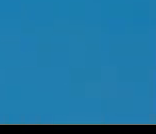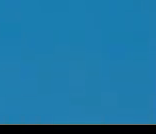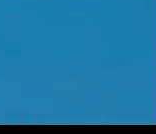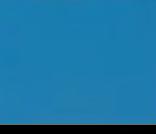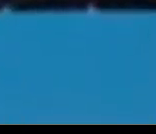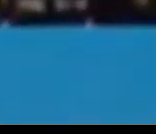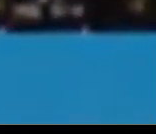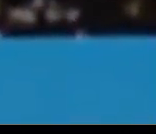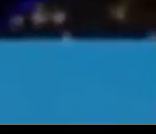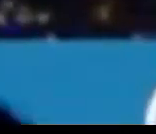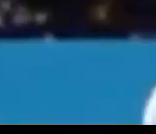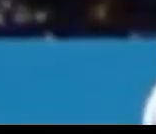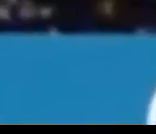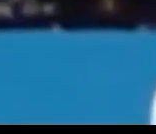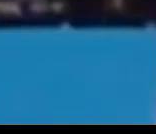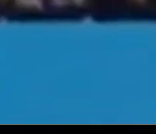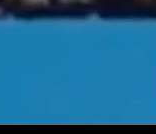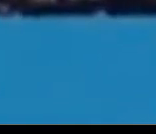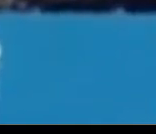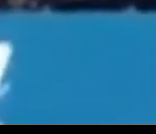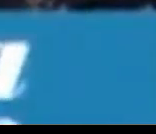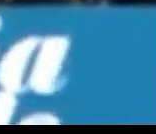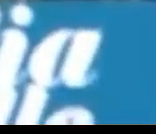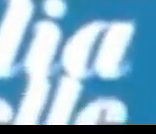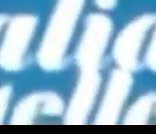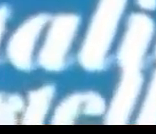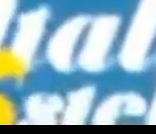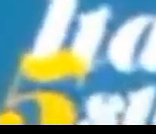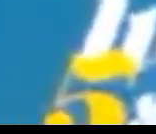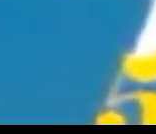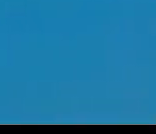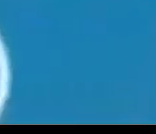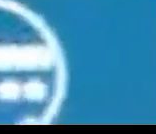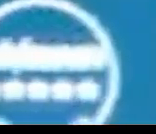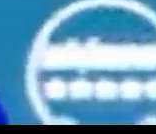Ciao a tutti, grazie. Ciao.